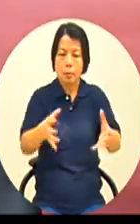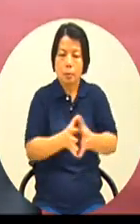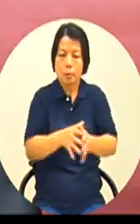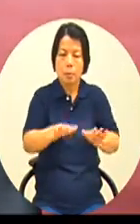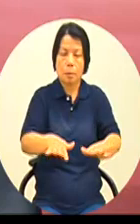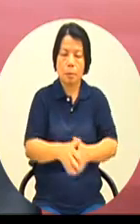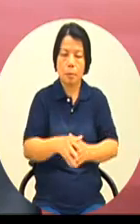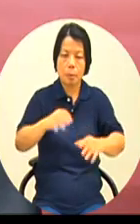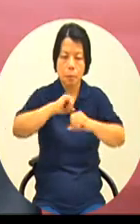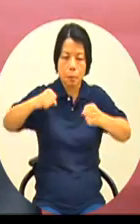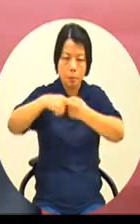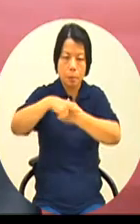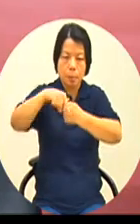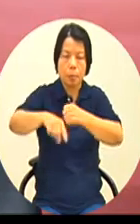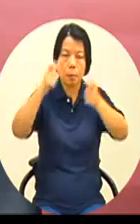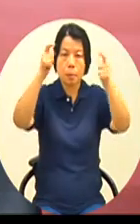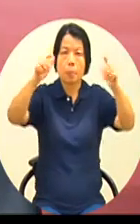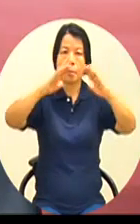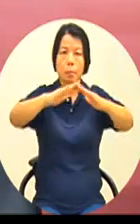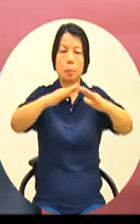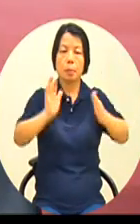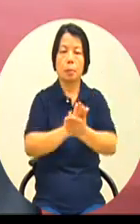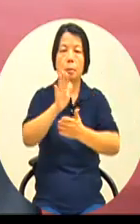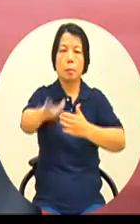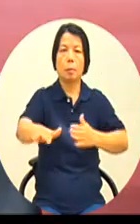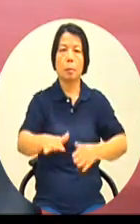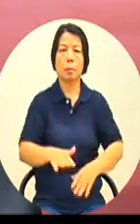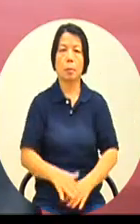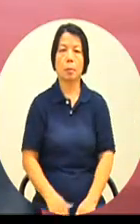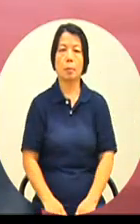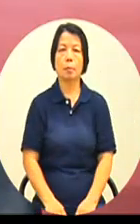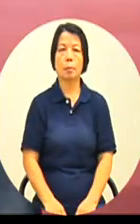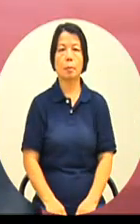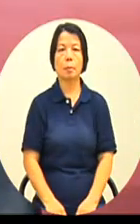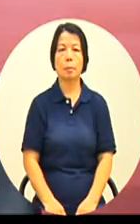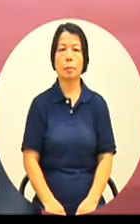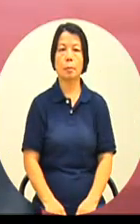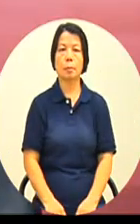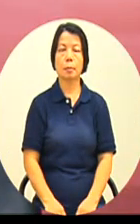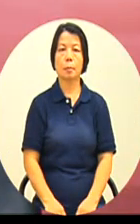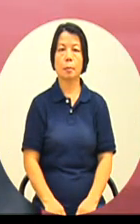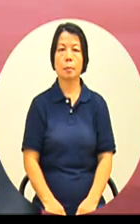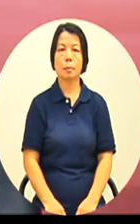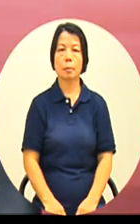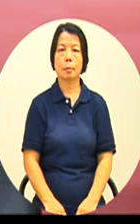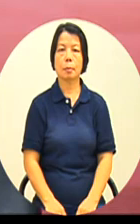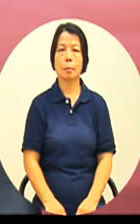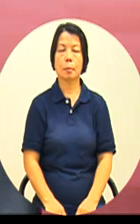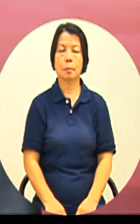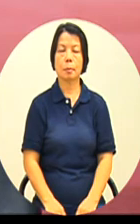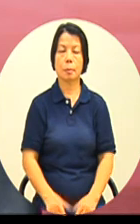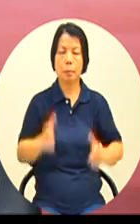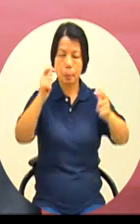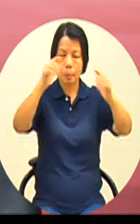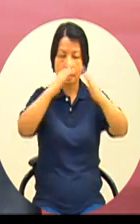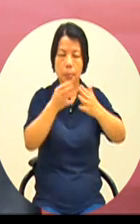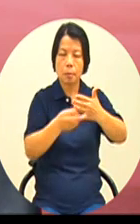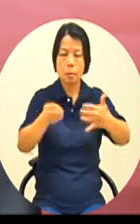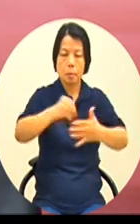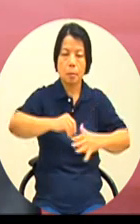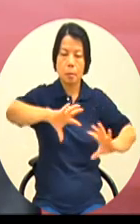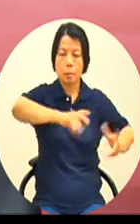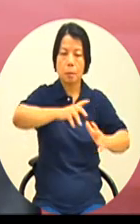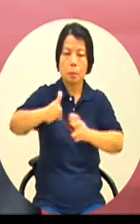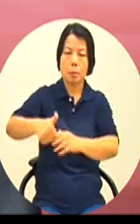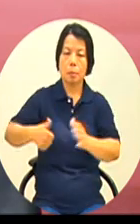的就是我们高雄市，未来的这个 将高雄市可以提升为国际知